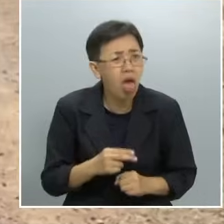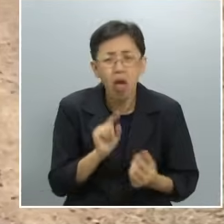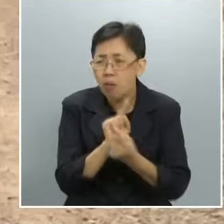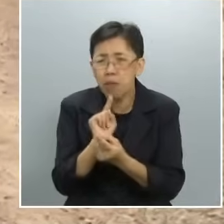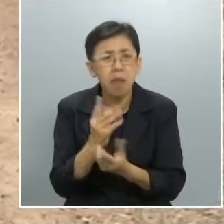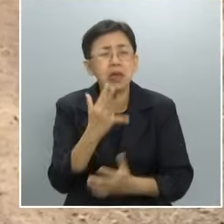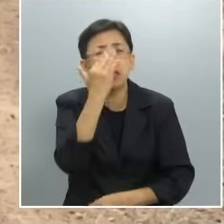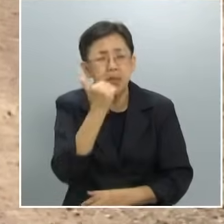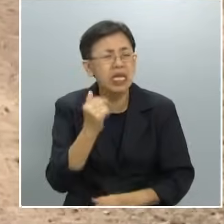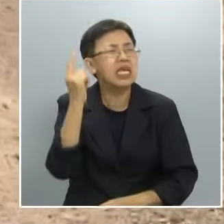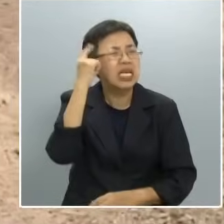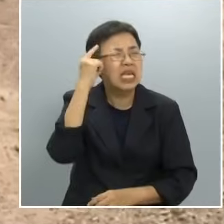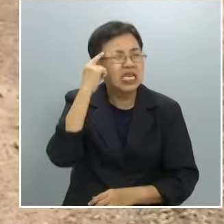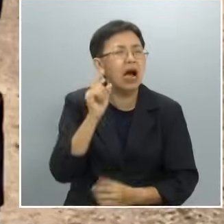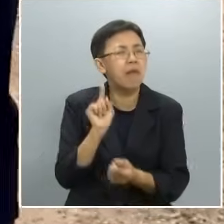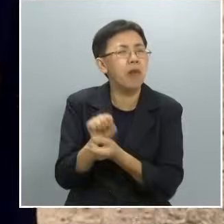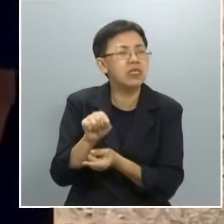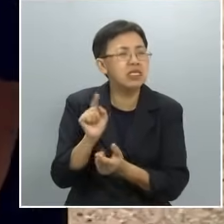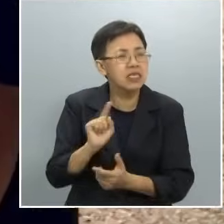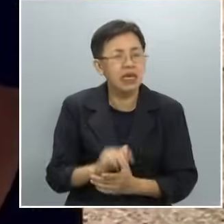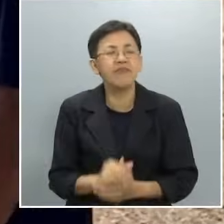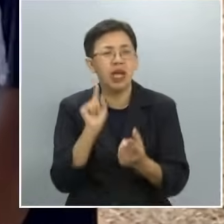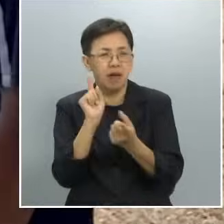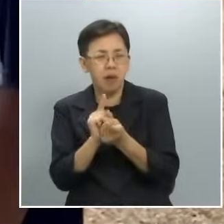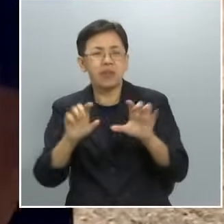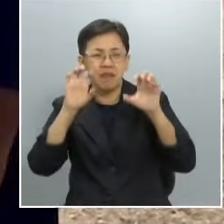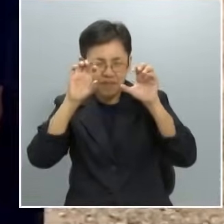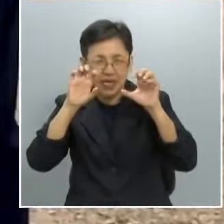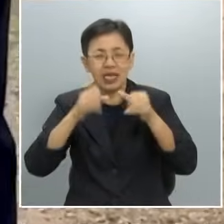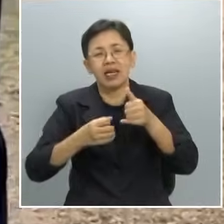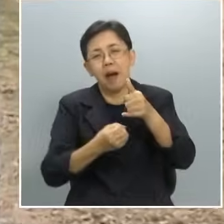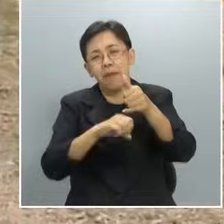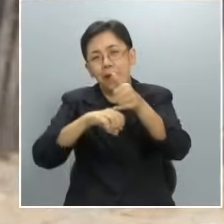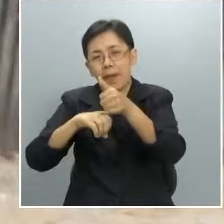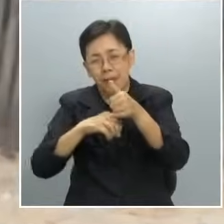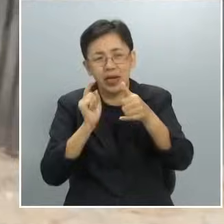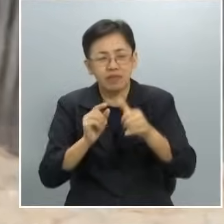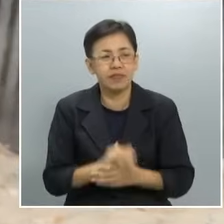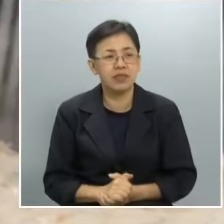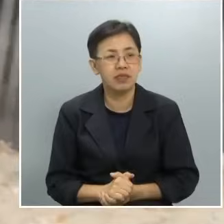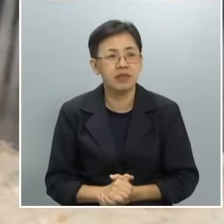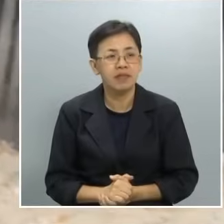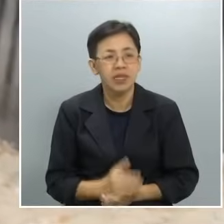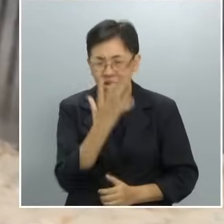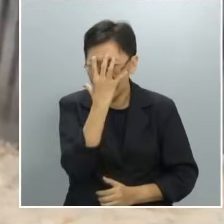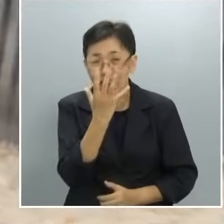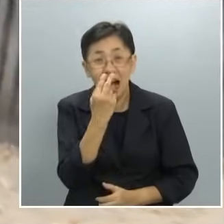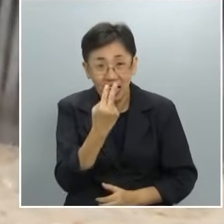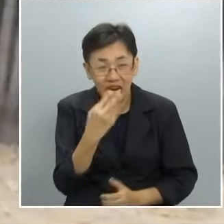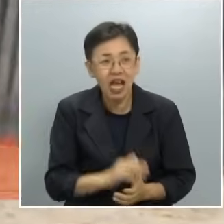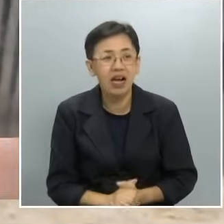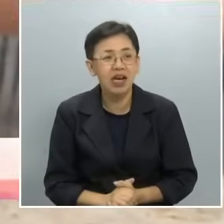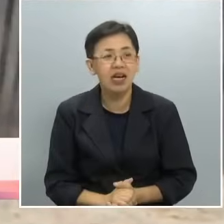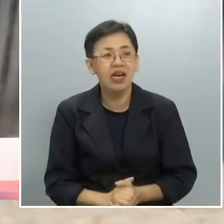ยเชื่อว่าที่เจอที่ลุงเห็นเป็นกระสือจริง ๆเห็นหรือยังเห็นหน้ากากยัง เห็นแล้ว